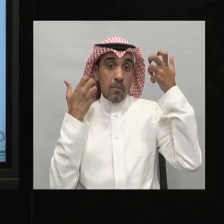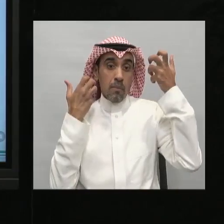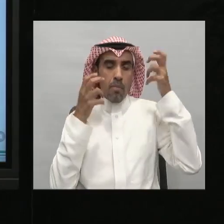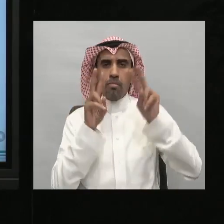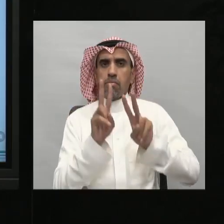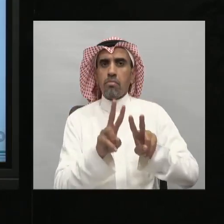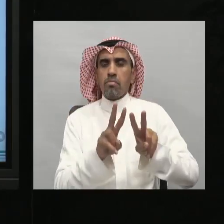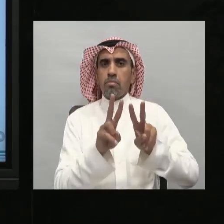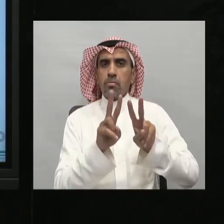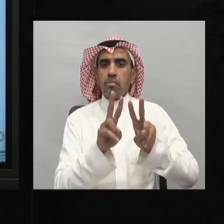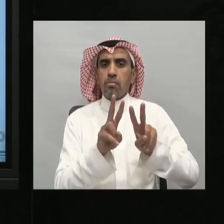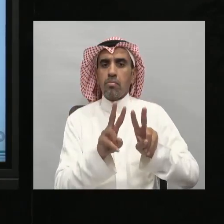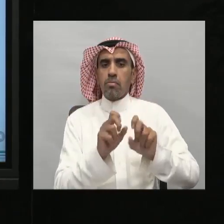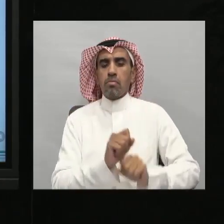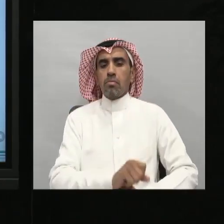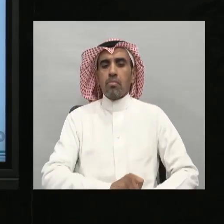الثابتة.